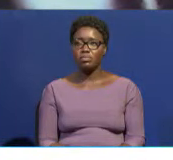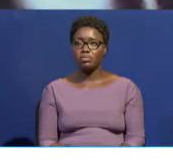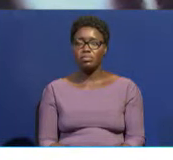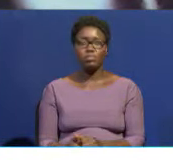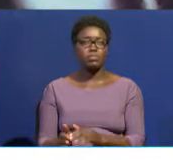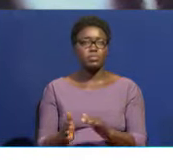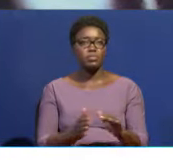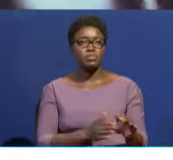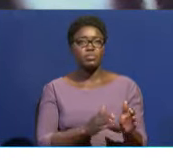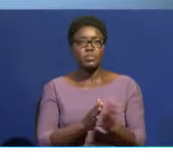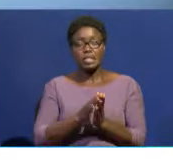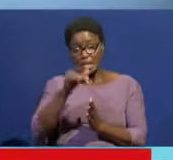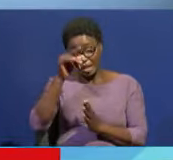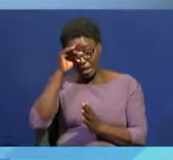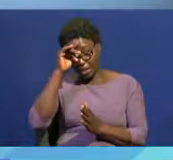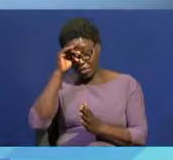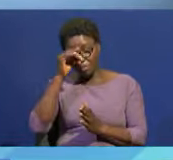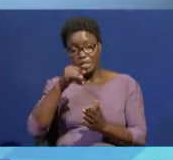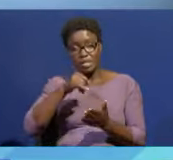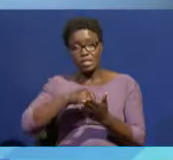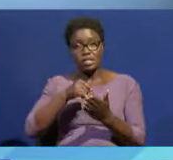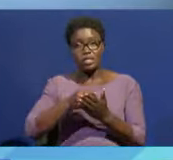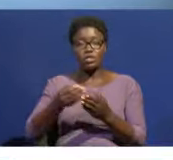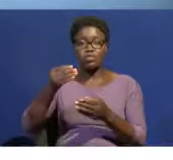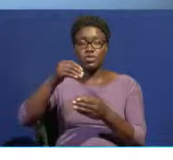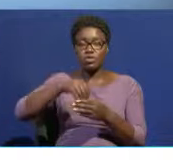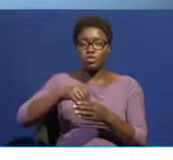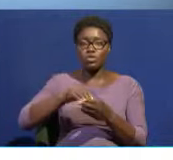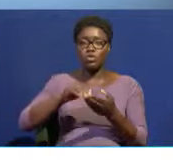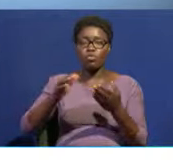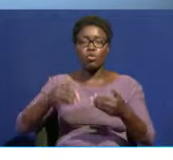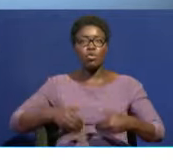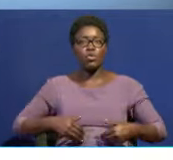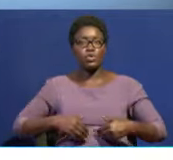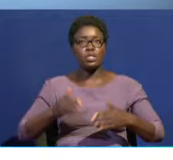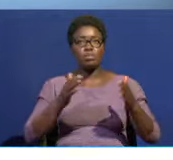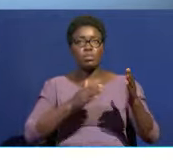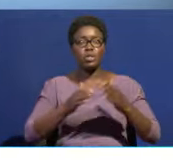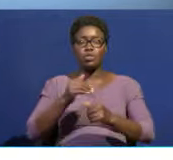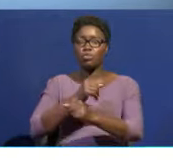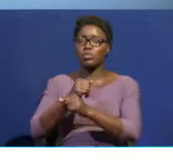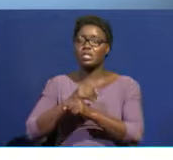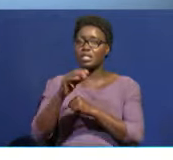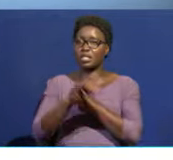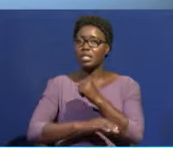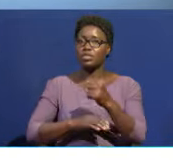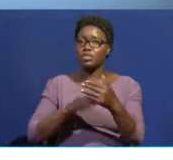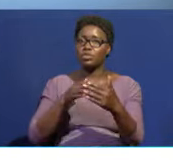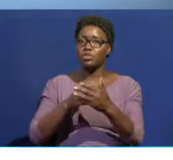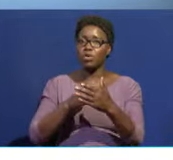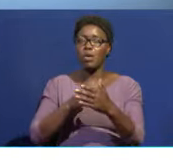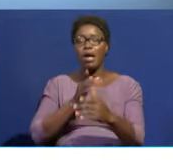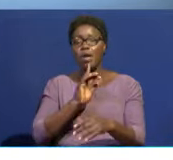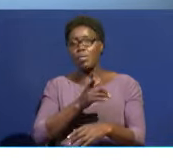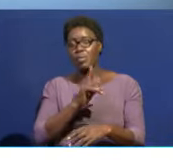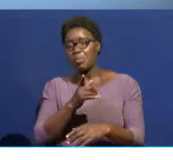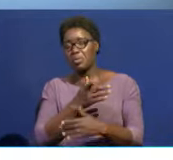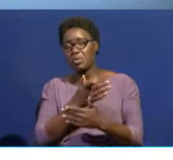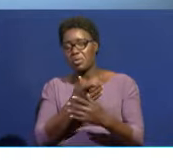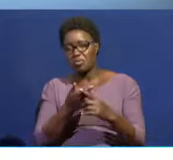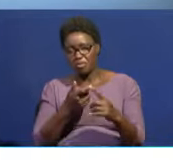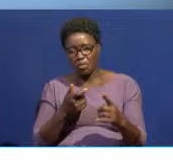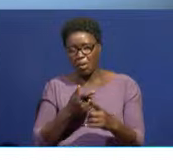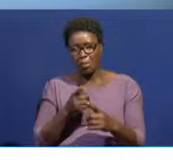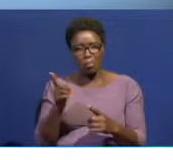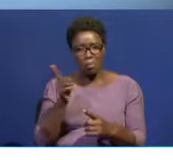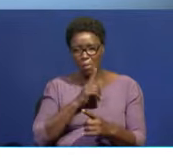Na serikali inashinikiza kujumuishwa kwa vijana zaidi katika mipango ya kuilinda nchi hii ili kuzuia vitisho vinavyotokana na itikadi